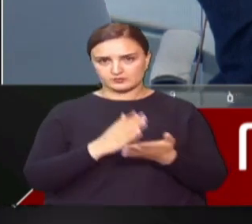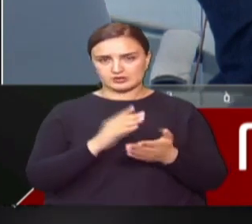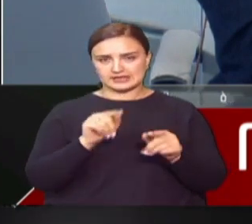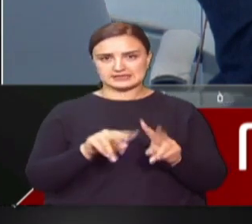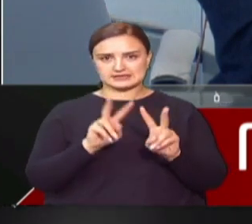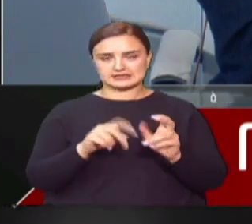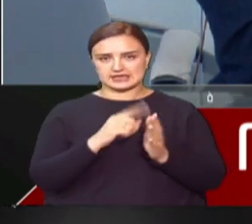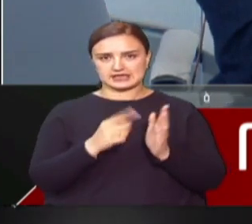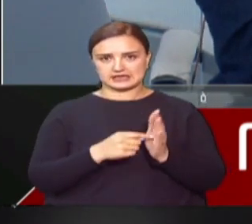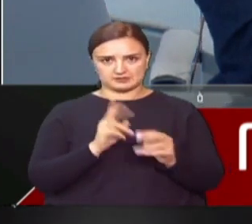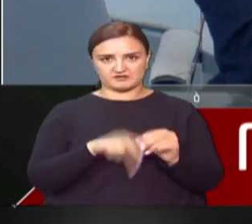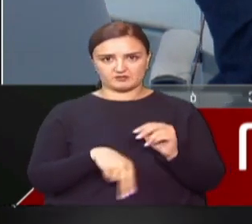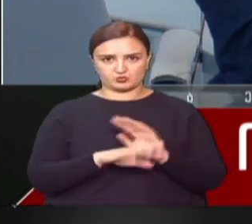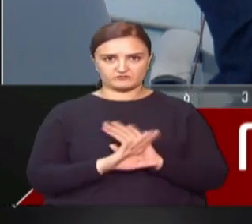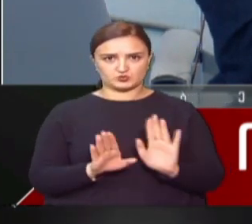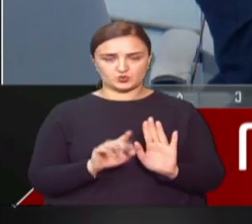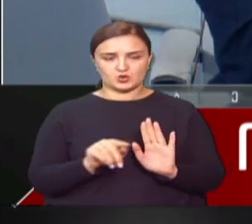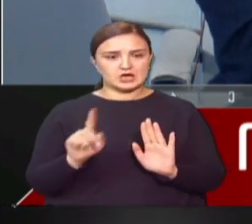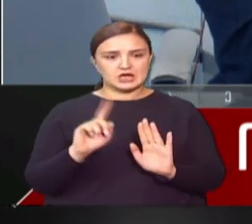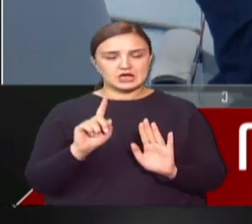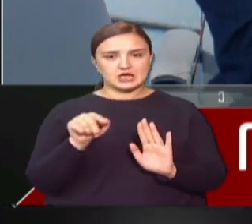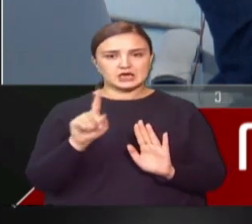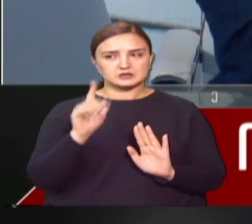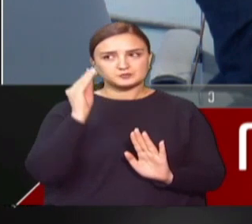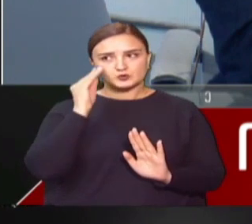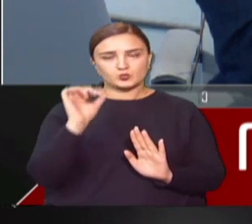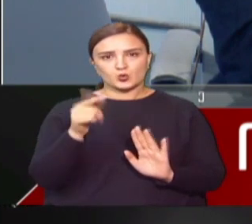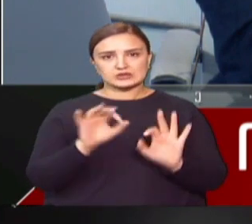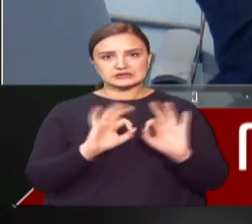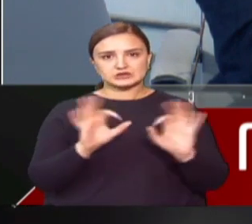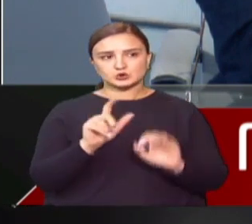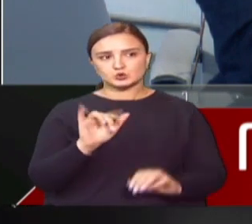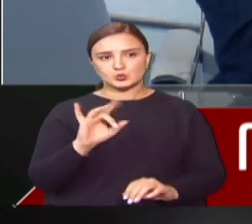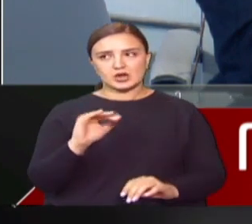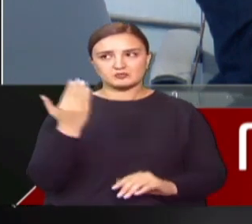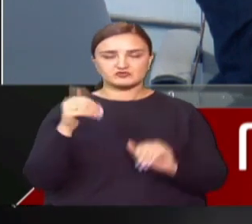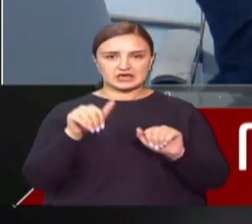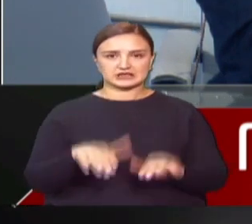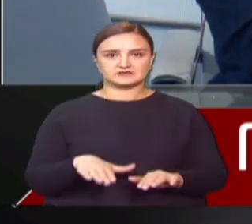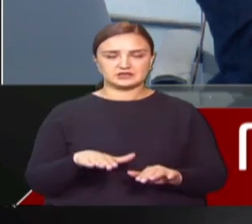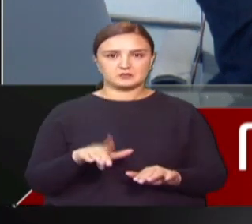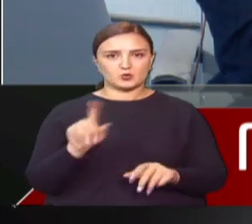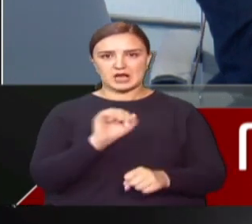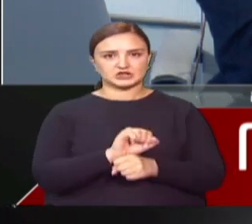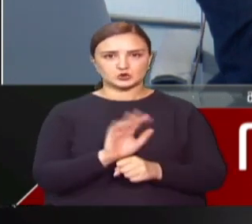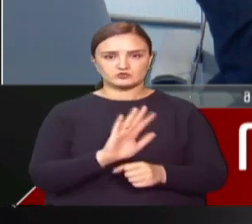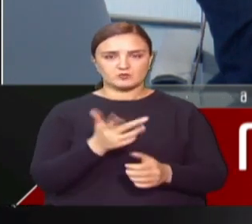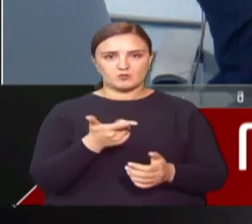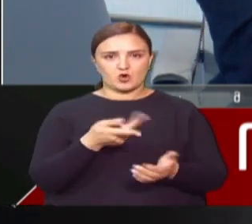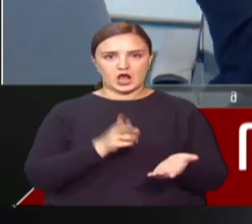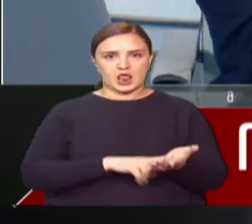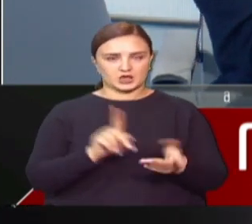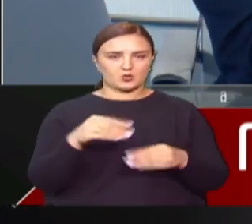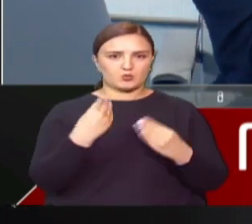ეს საკითხი და რას მიაწერთ, როგორ ხსნით თქვენ სალომე ზურაბიშვილის გადაწყვეტილებას არ შეუწყვიტოს ოთარ